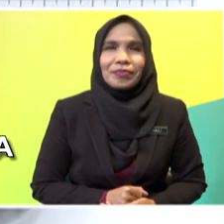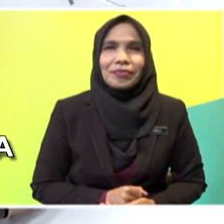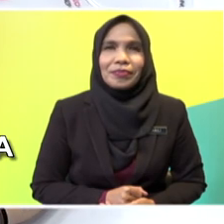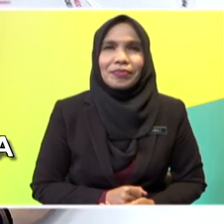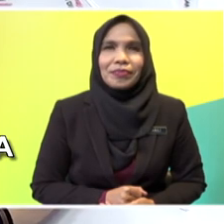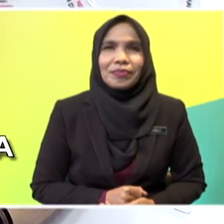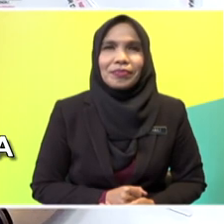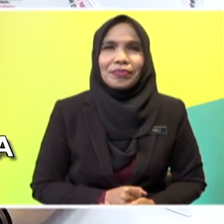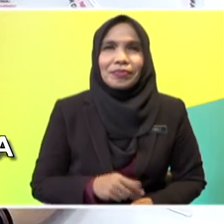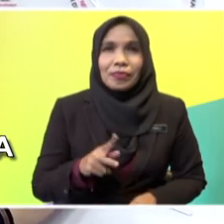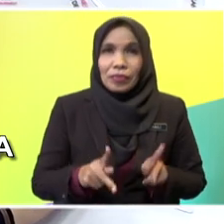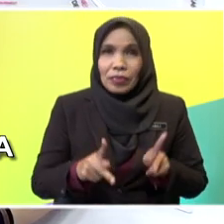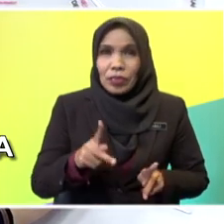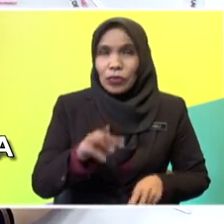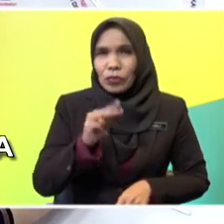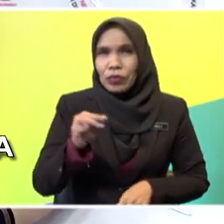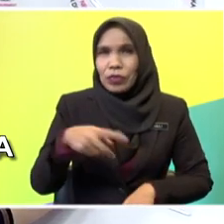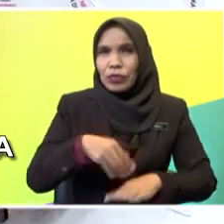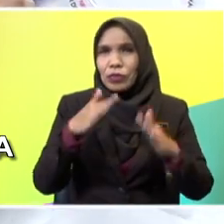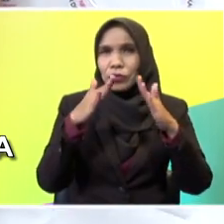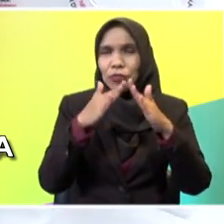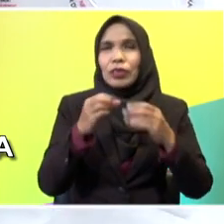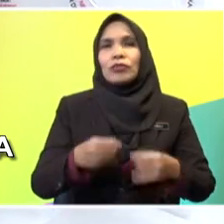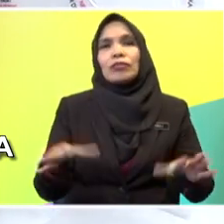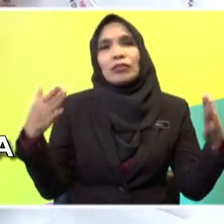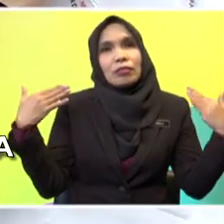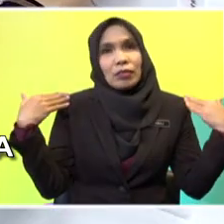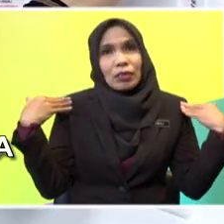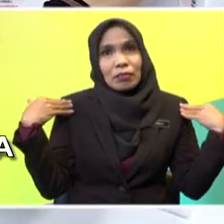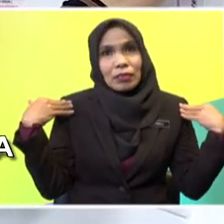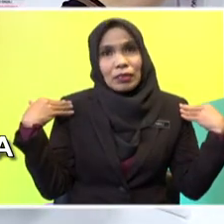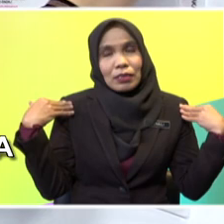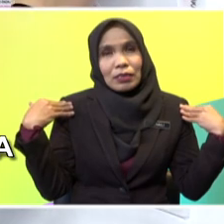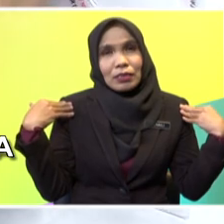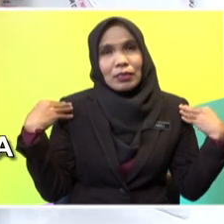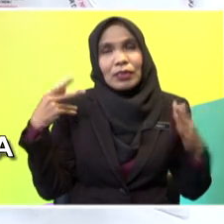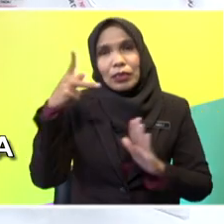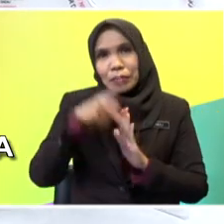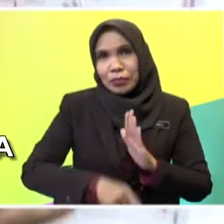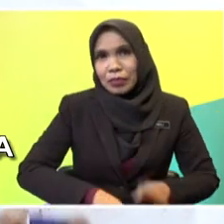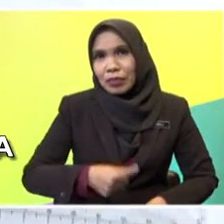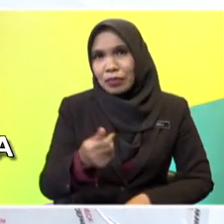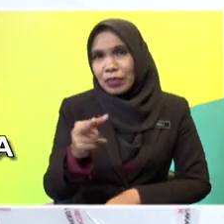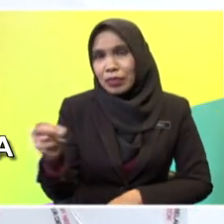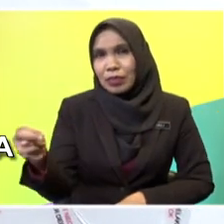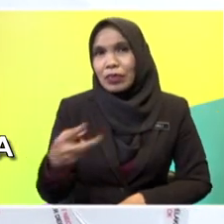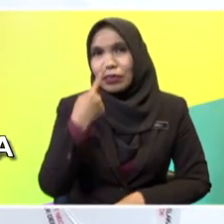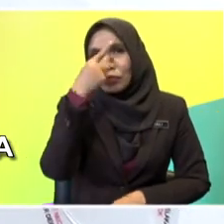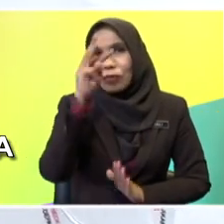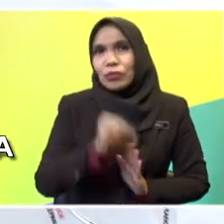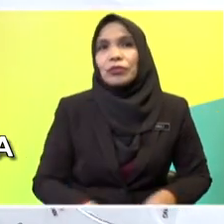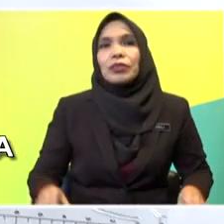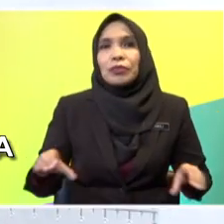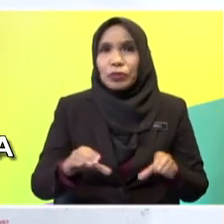Kalau murid-murid kat rumah tu dah ada lengkap peralatan untuk kita membuat ukuran pola